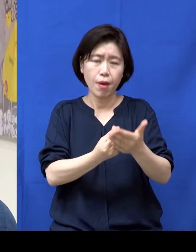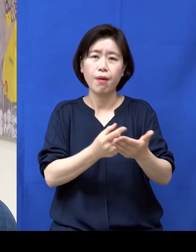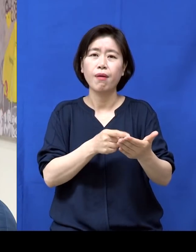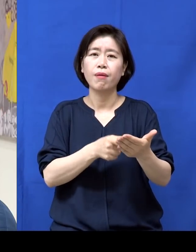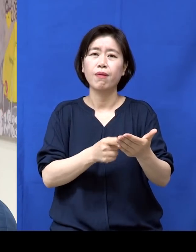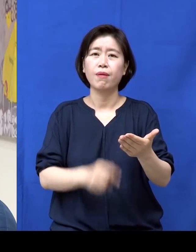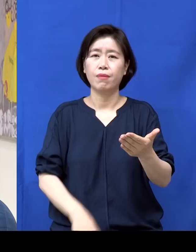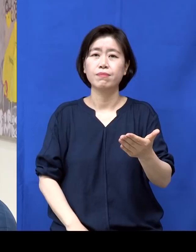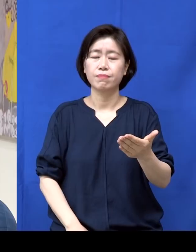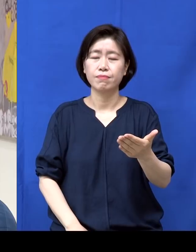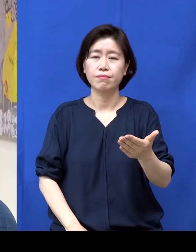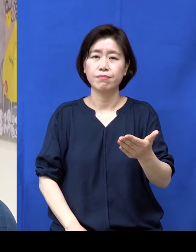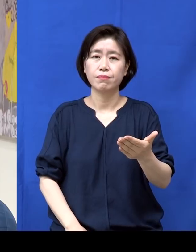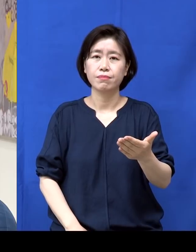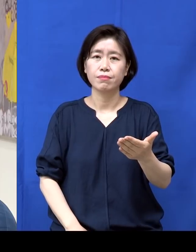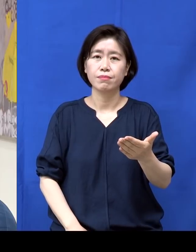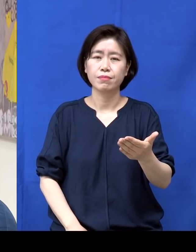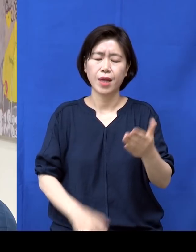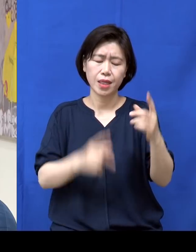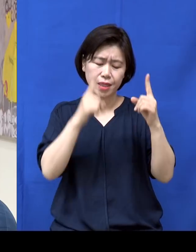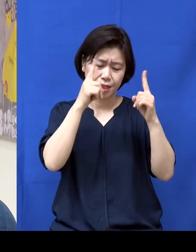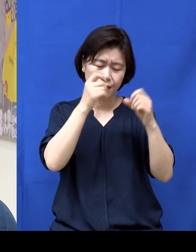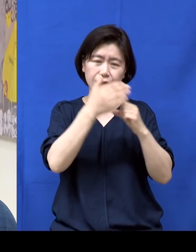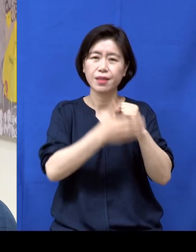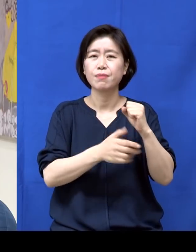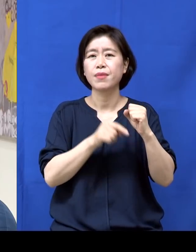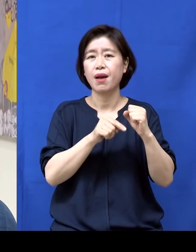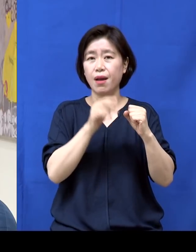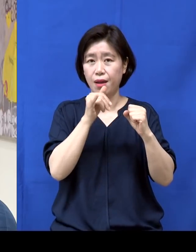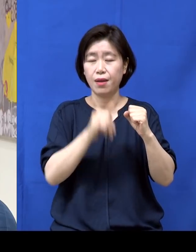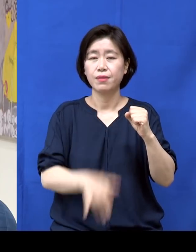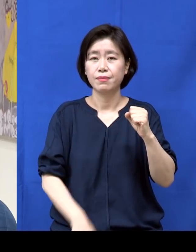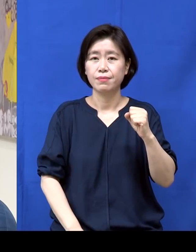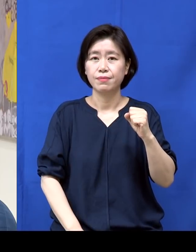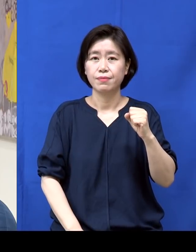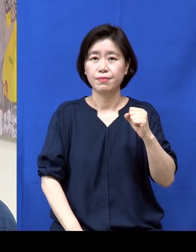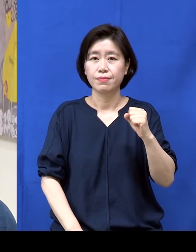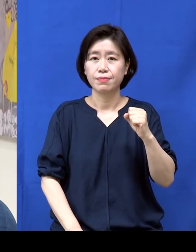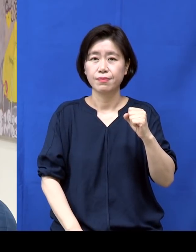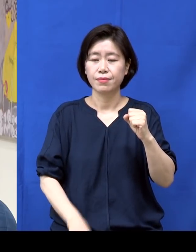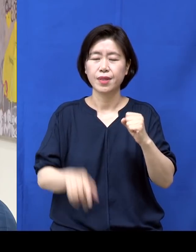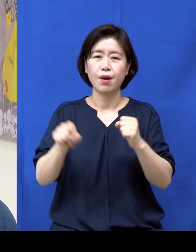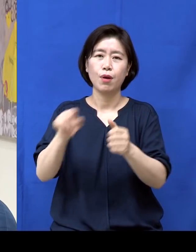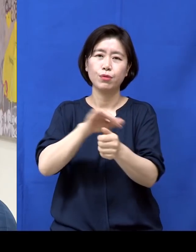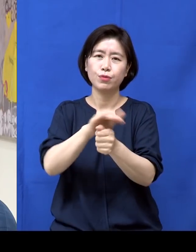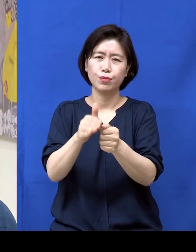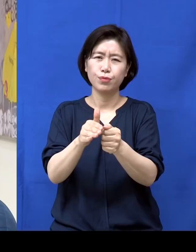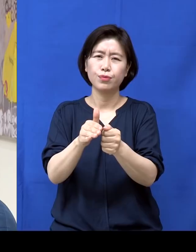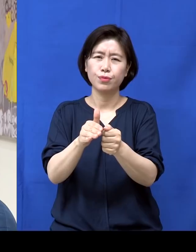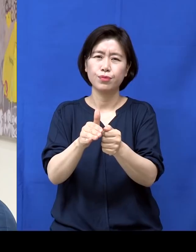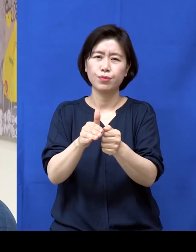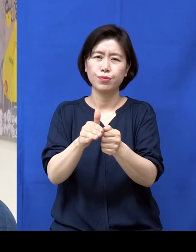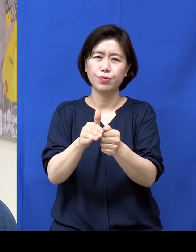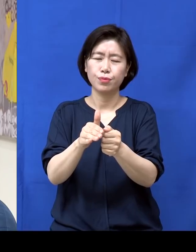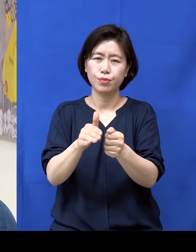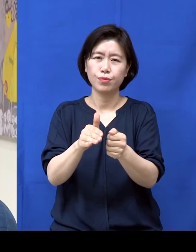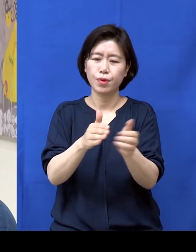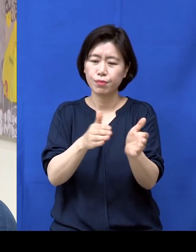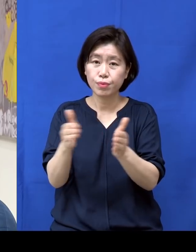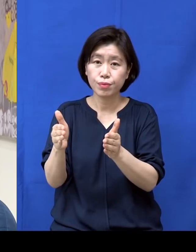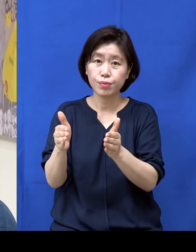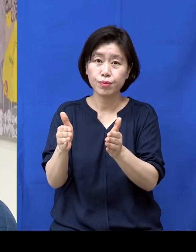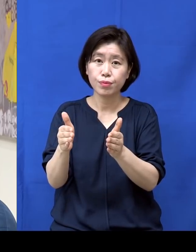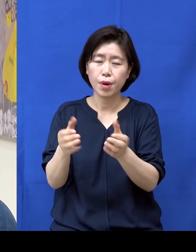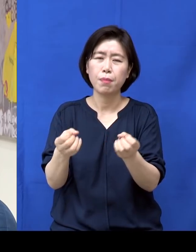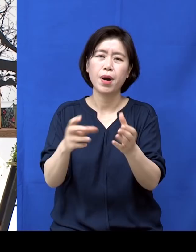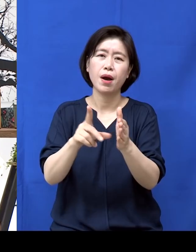그게 사진으로 남아 있었고 그 사진을 장례식장에서 이렇게 같이 교인들하고